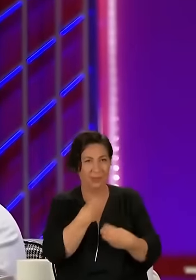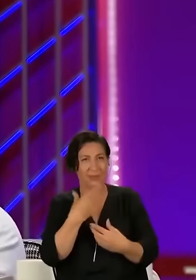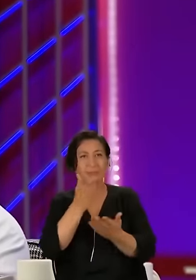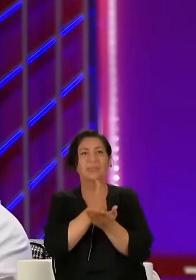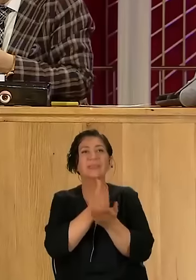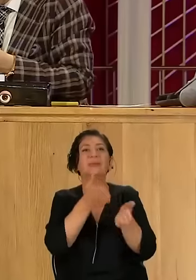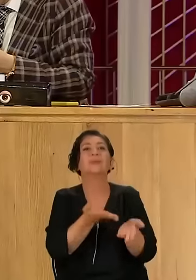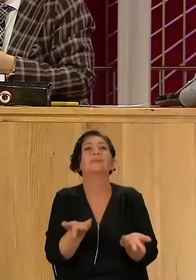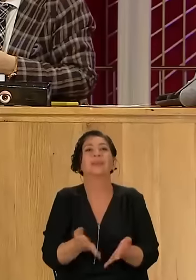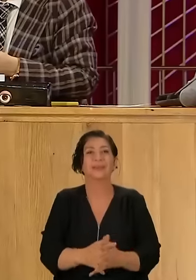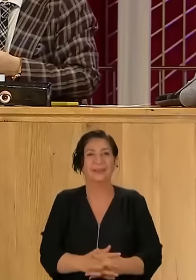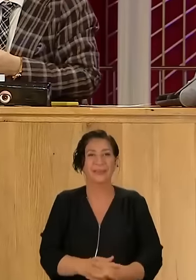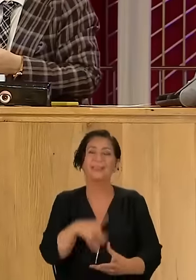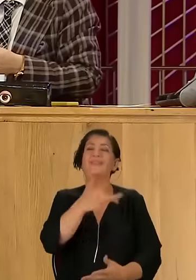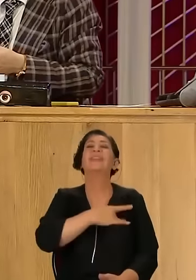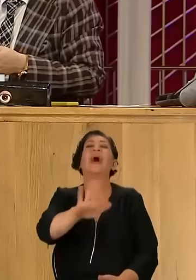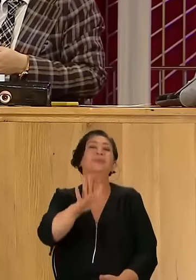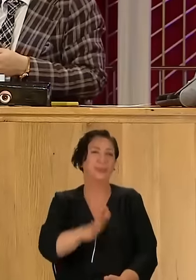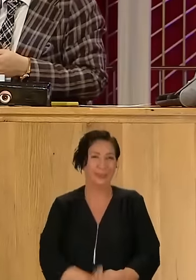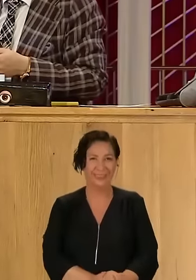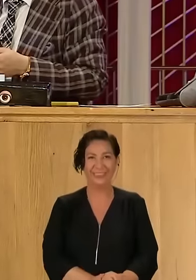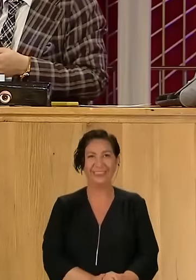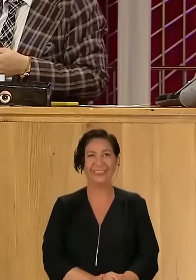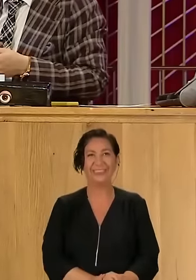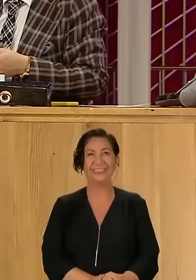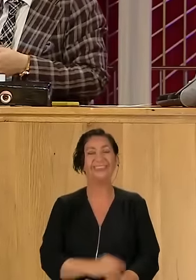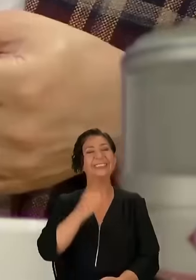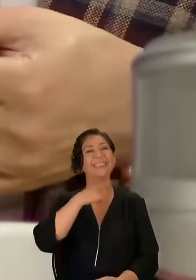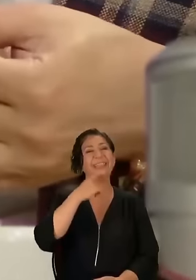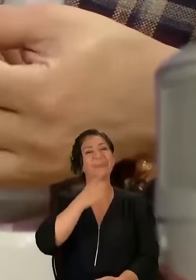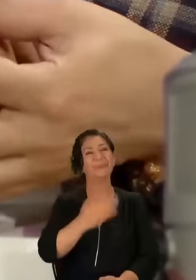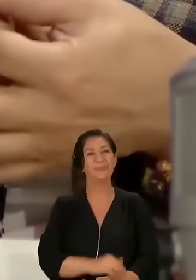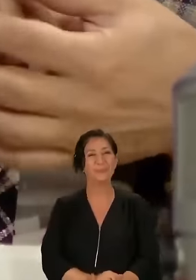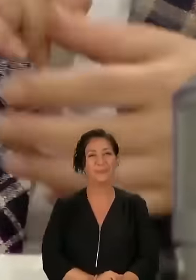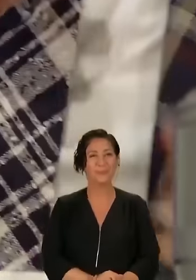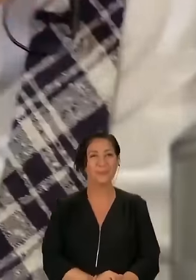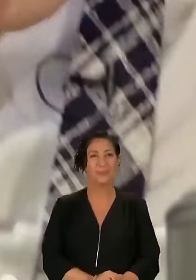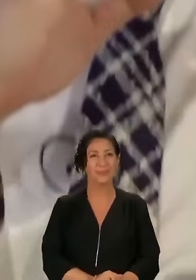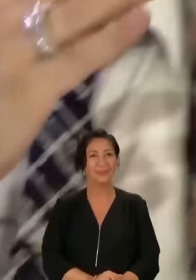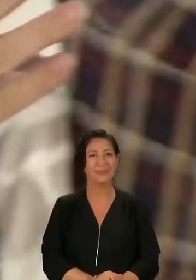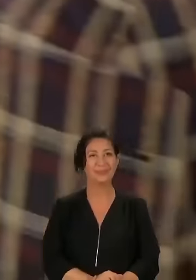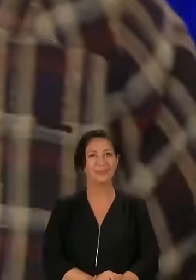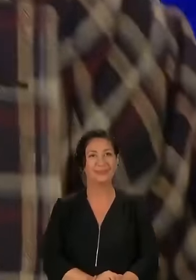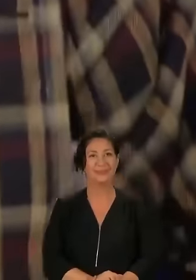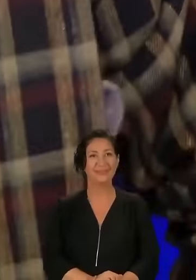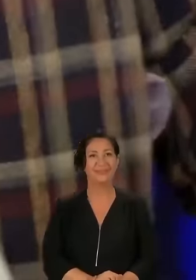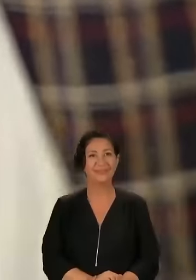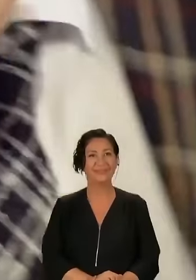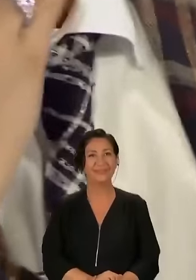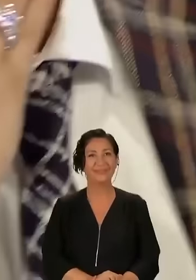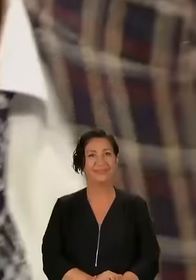Niye mezara götürüyorsun? Size feda olsun. Tatlım efendim. Nasıl güzel durdu.